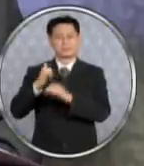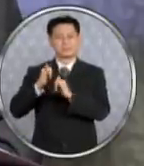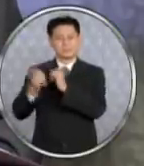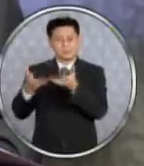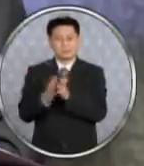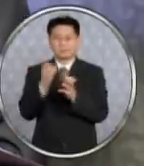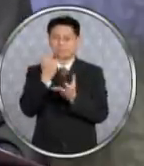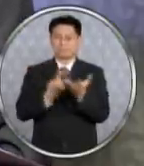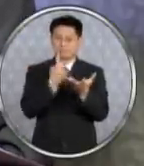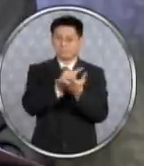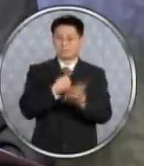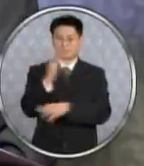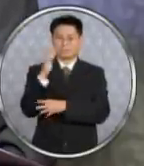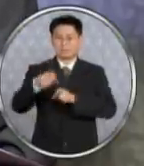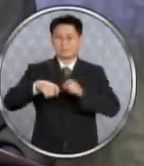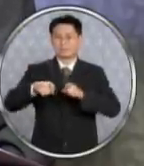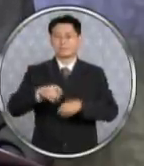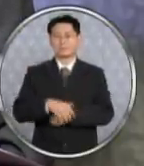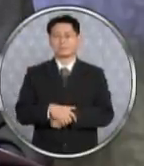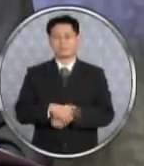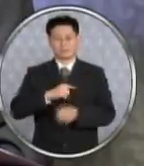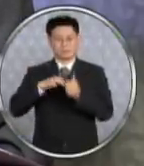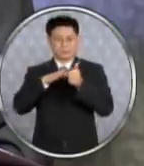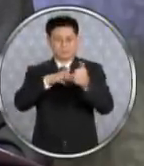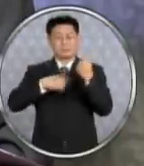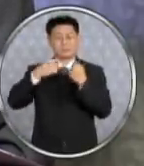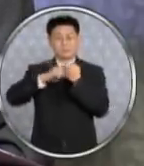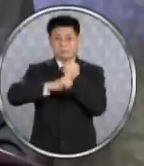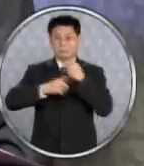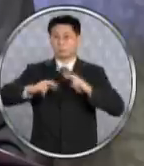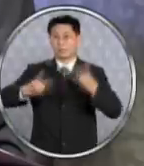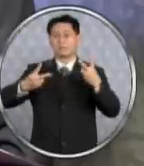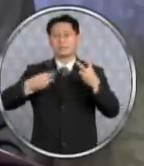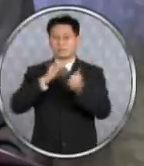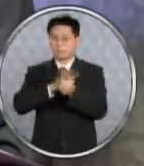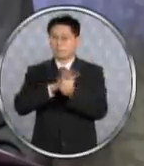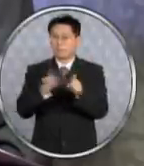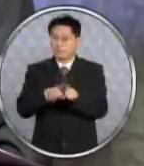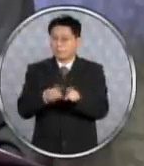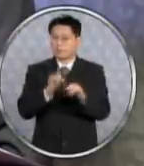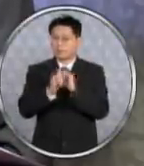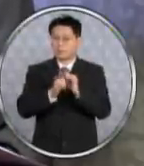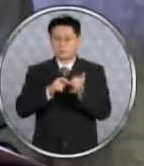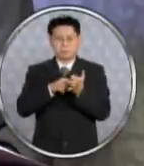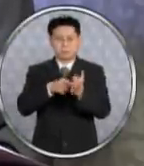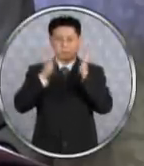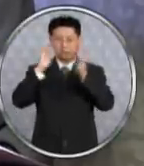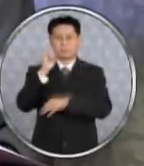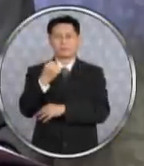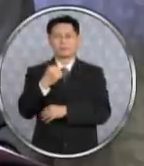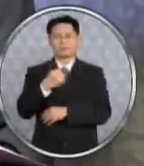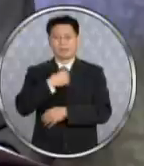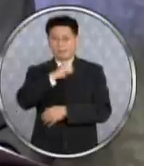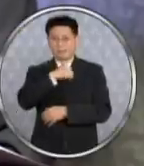参与政府决策的过程。我会亲自领导司法改革，为深斗小民伸张正义。我要凝聚台湾